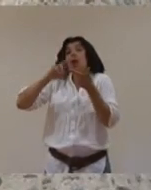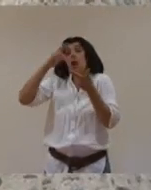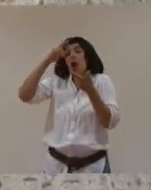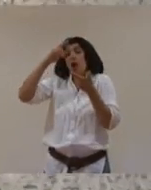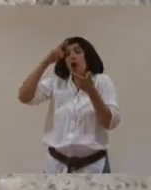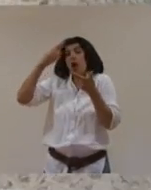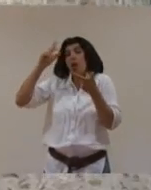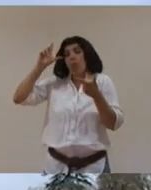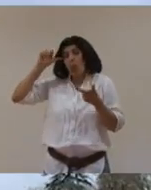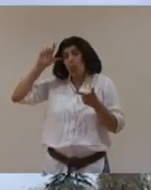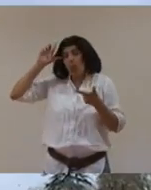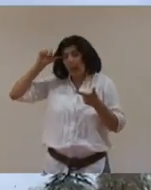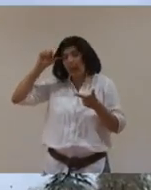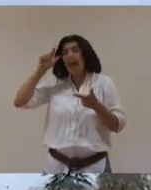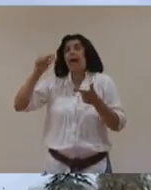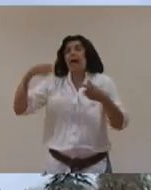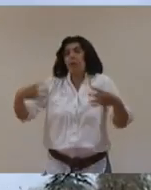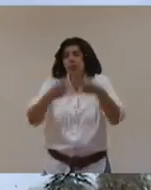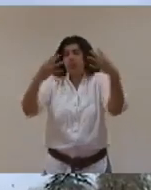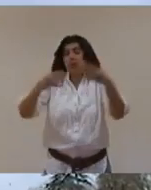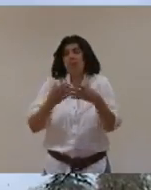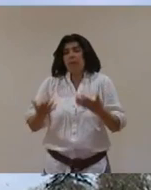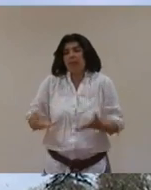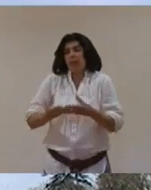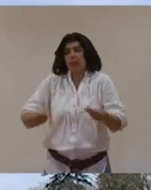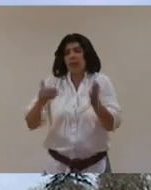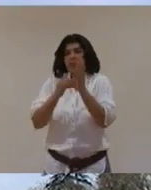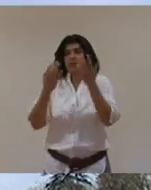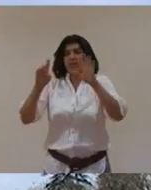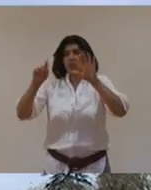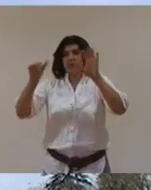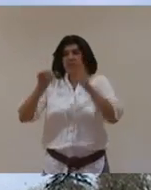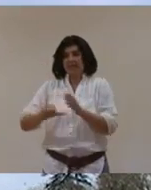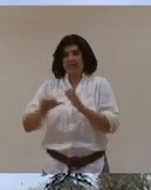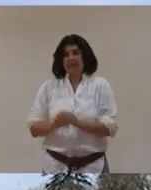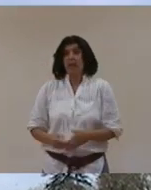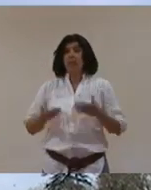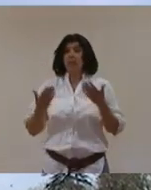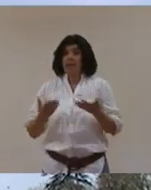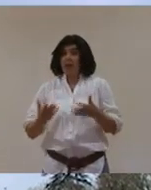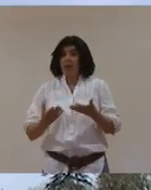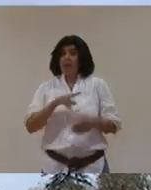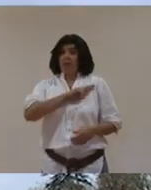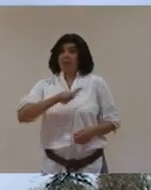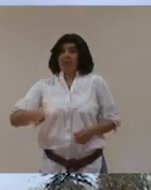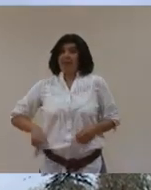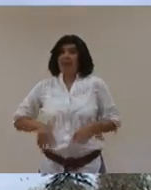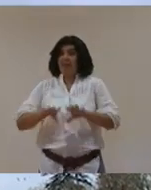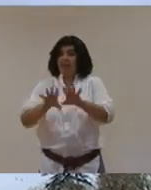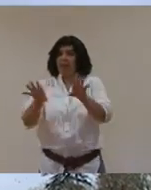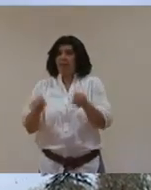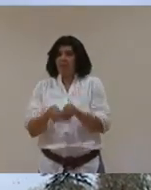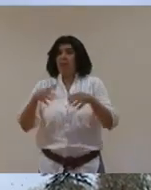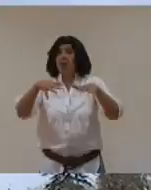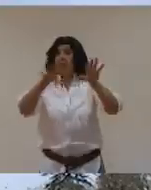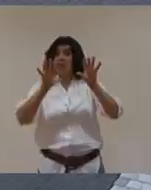Républicain et Vendéen. Propriété de la famille Proust depuis la Révolution française, ce château restera inhabité au XIXe et au XXe siècle